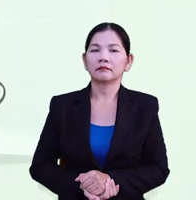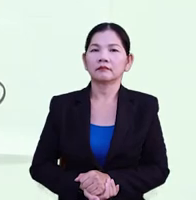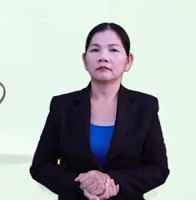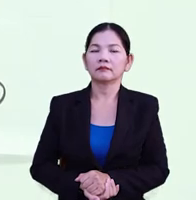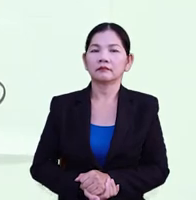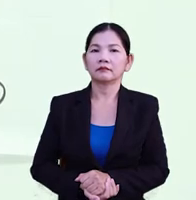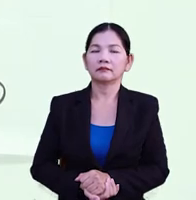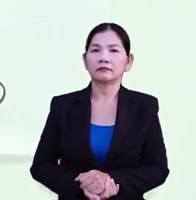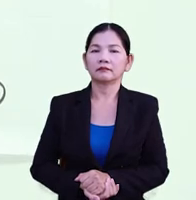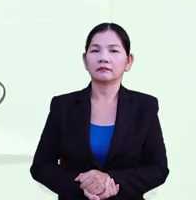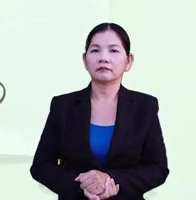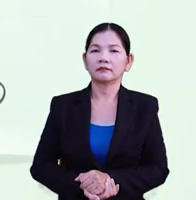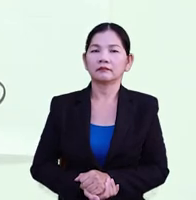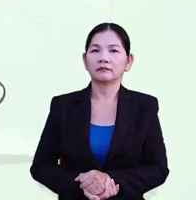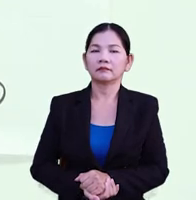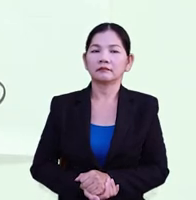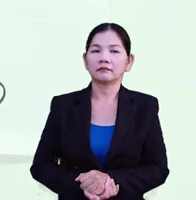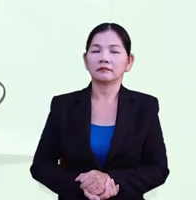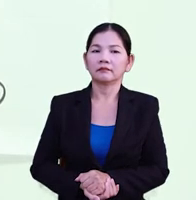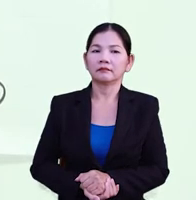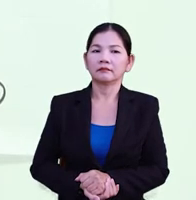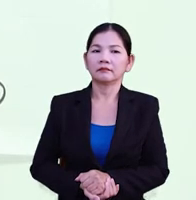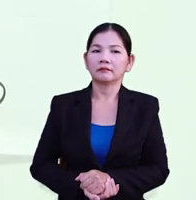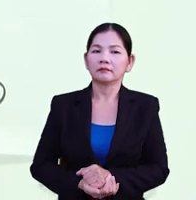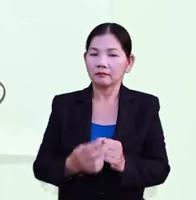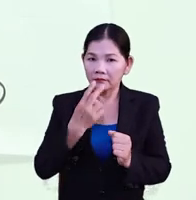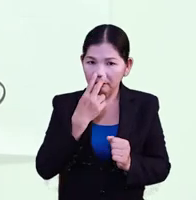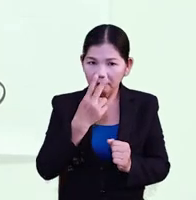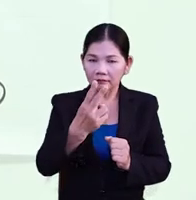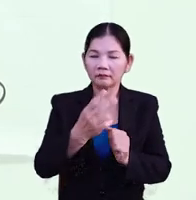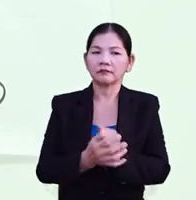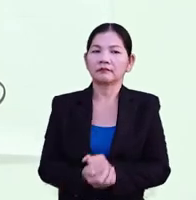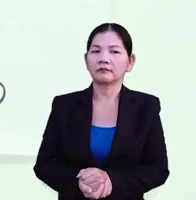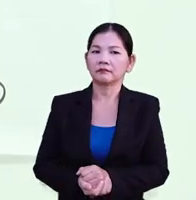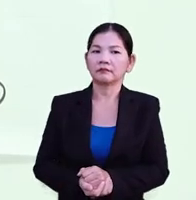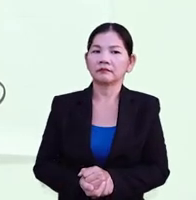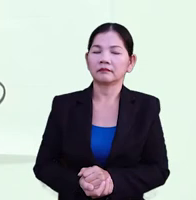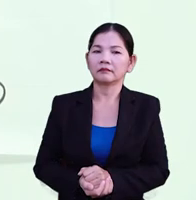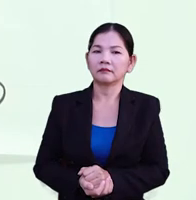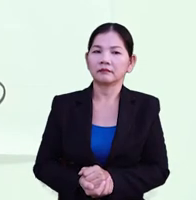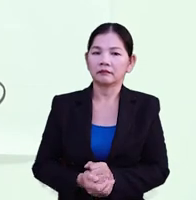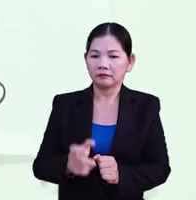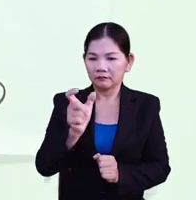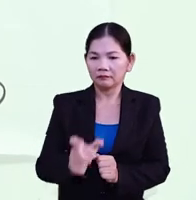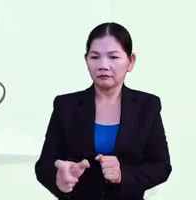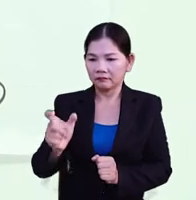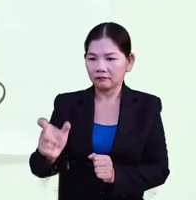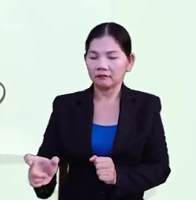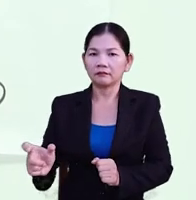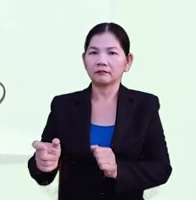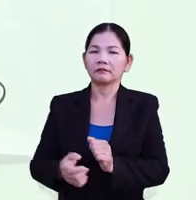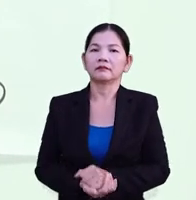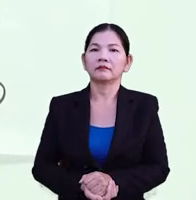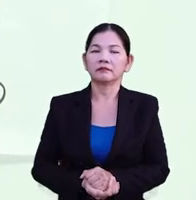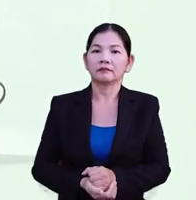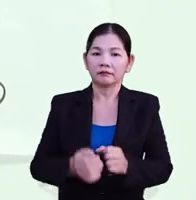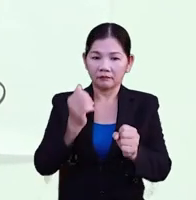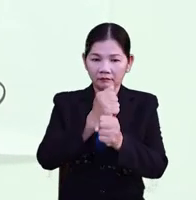ចាឃើញចាឃើញមនុស្ស